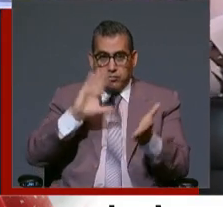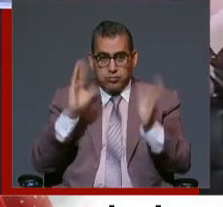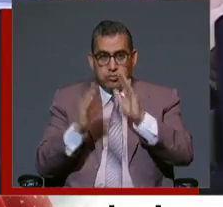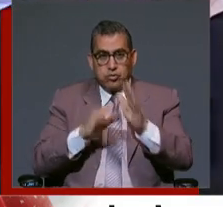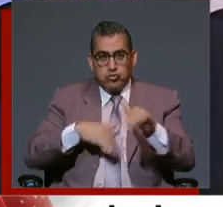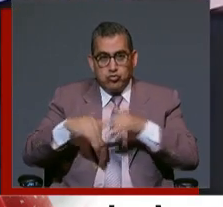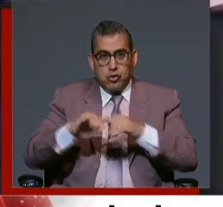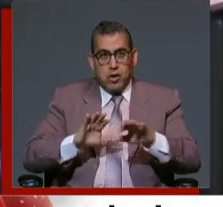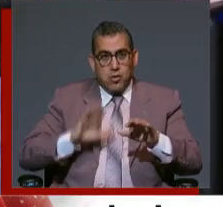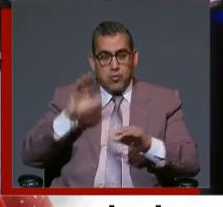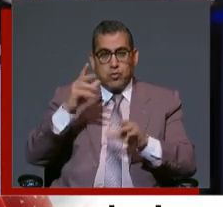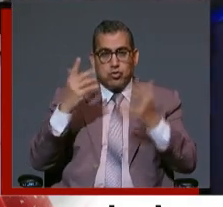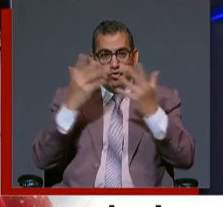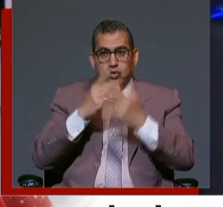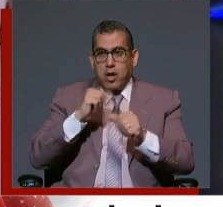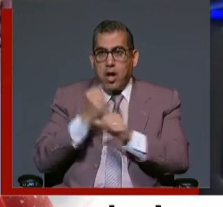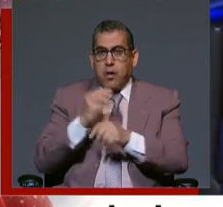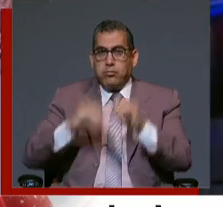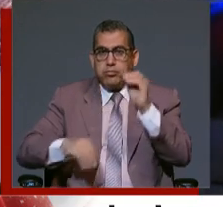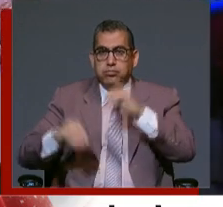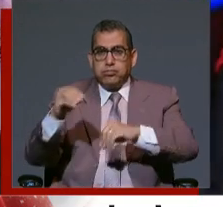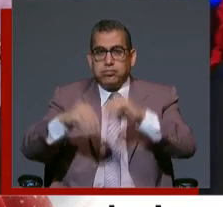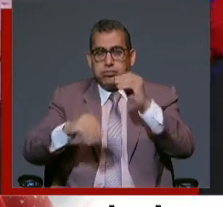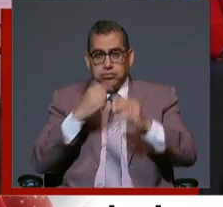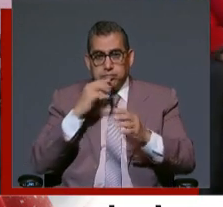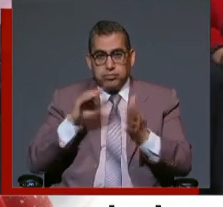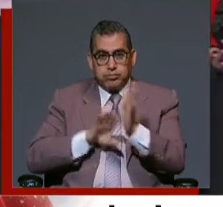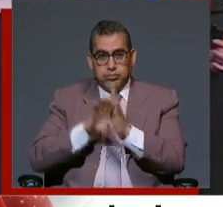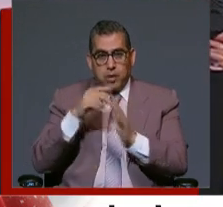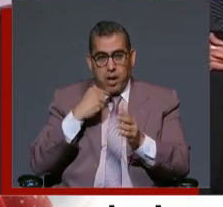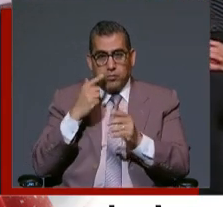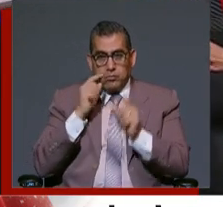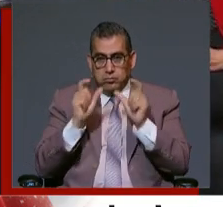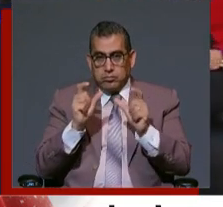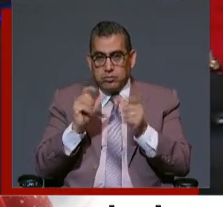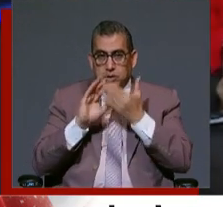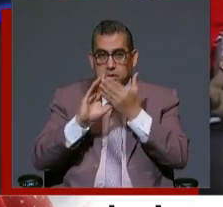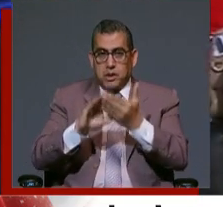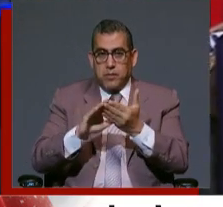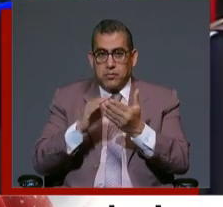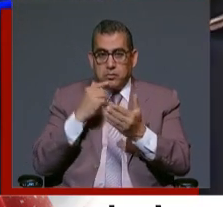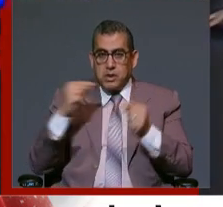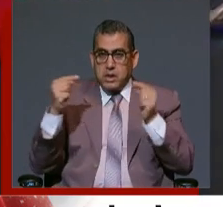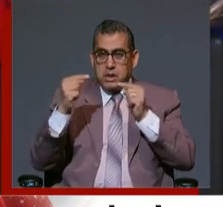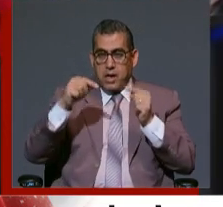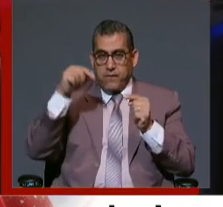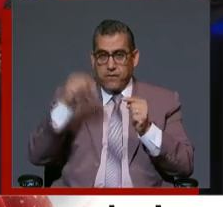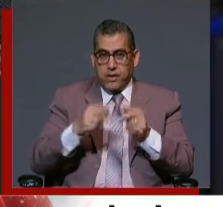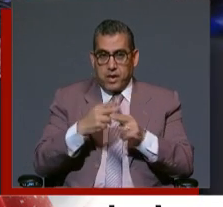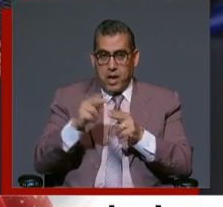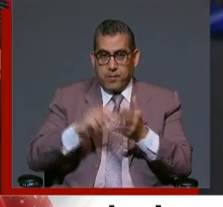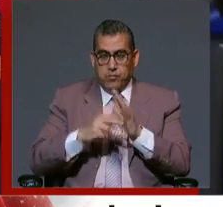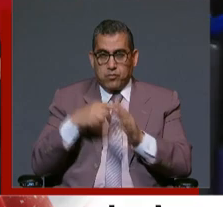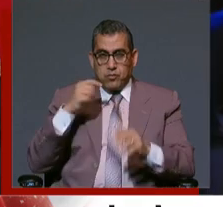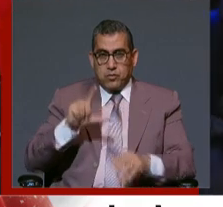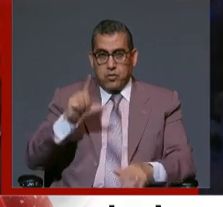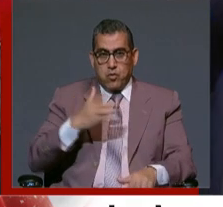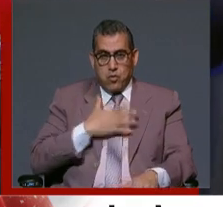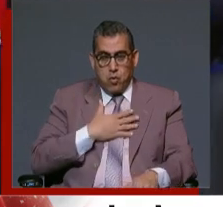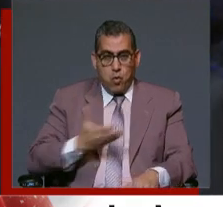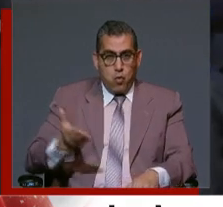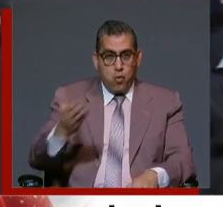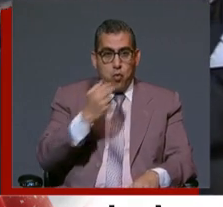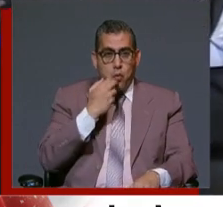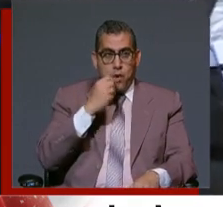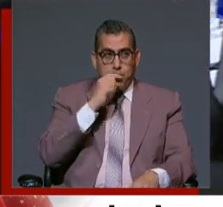تحتية أكثر استدامة ومراعاة للتحديات البيئية. أصحاب السعادة،